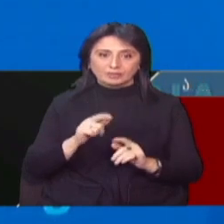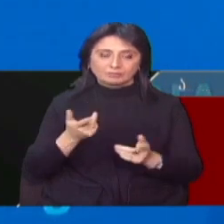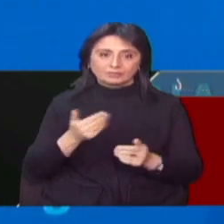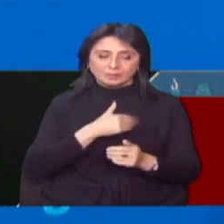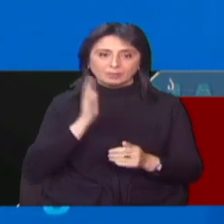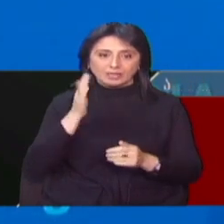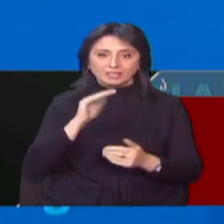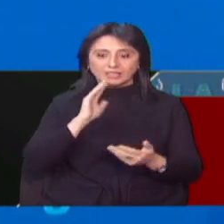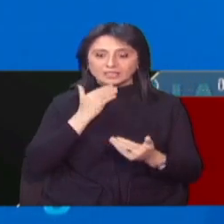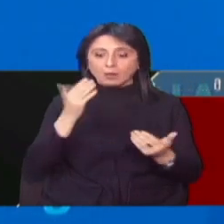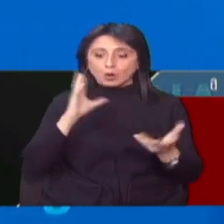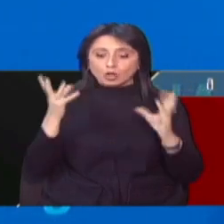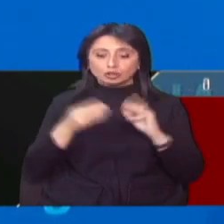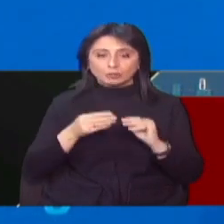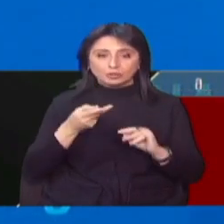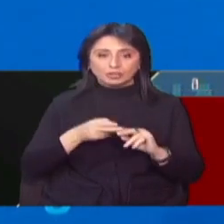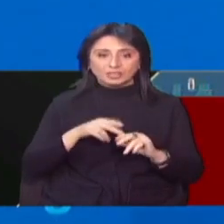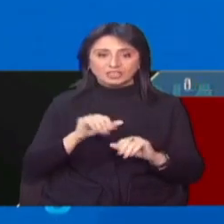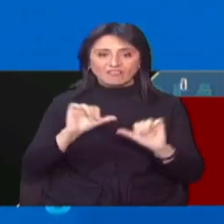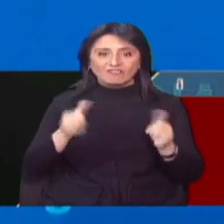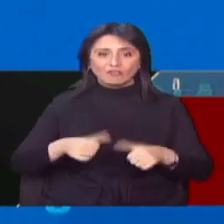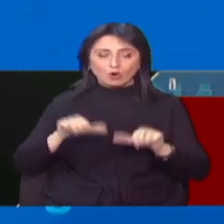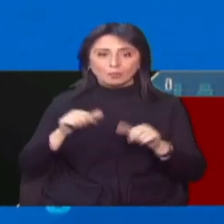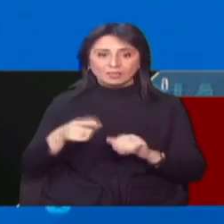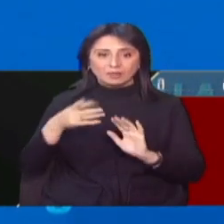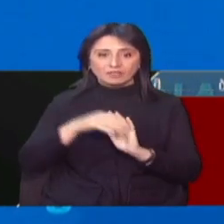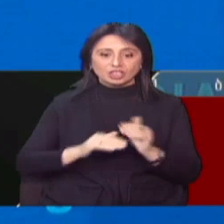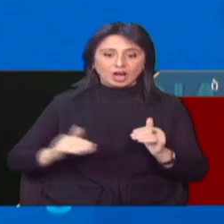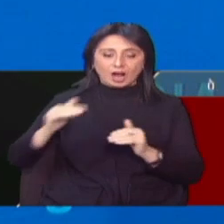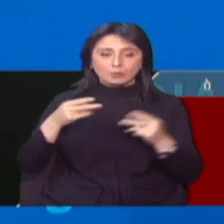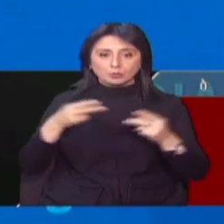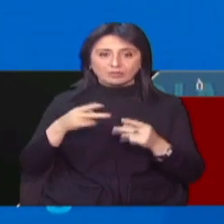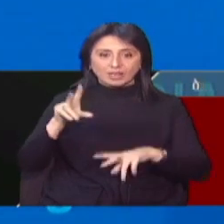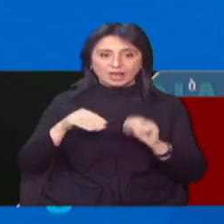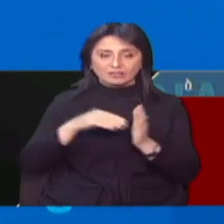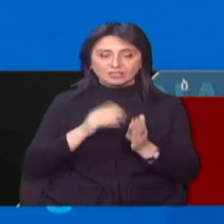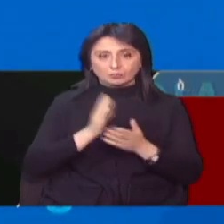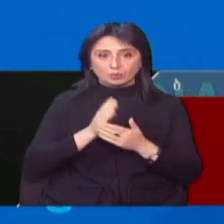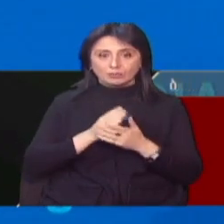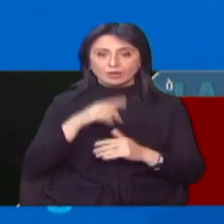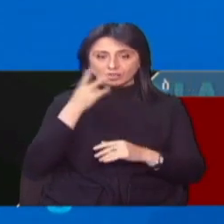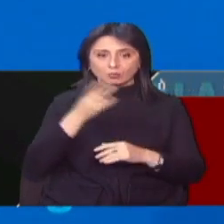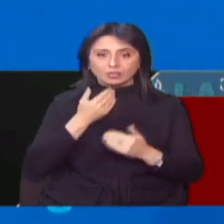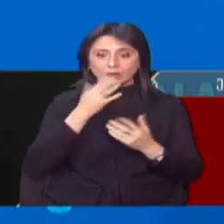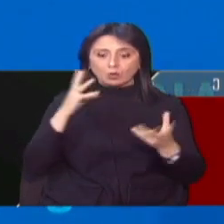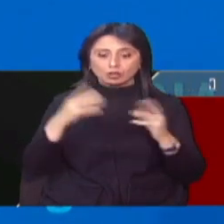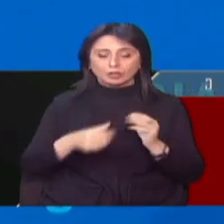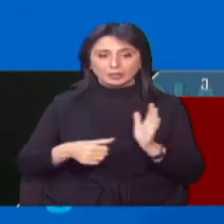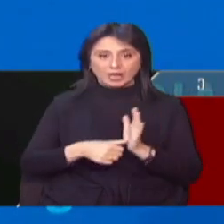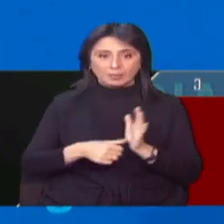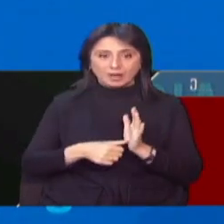იმედია რომ საბოლოო ჯამში ის ფორმატები რომელიც მათ შორის აღმოსავლეთ პარტნიორობით არის გათვალისწინებული რა თქმა უნდა საბოლოო ჯამში